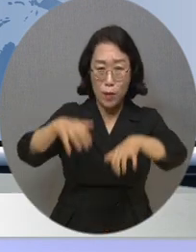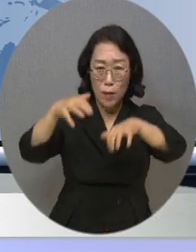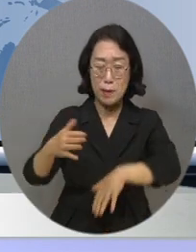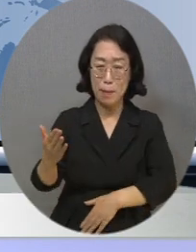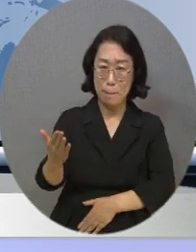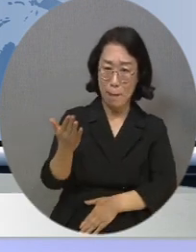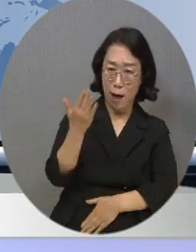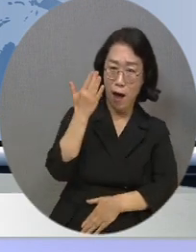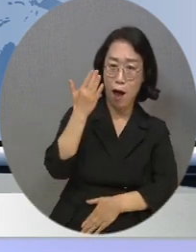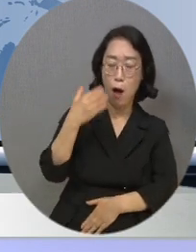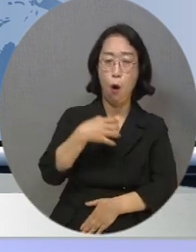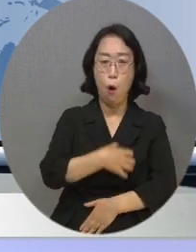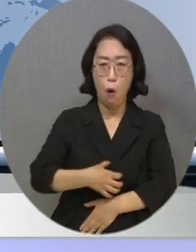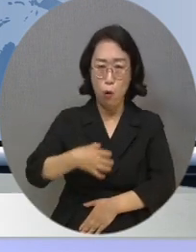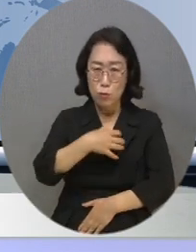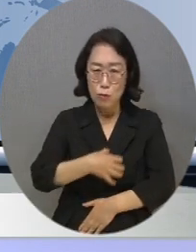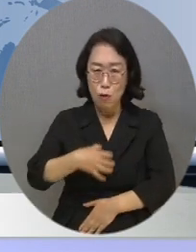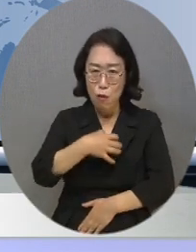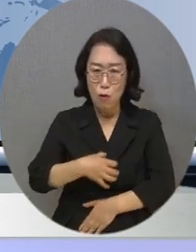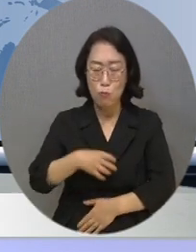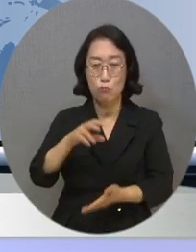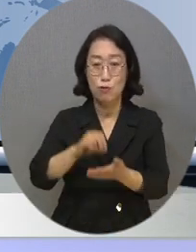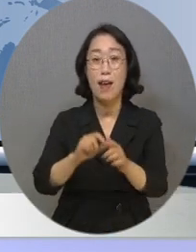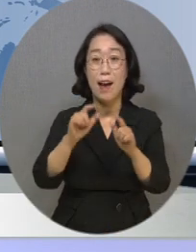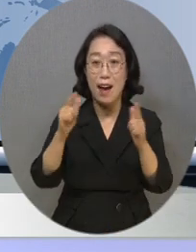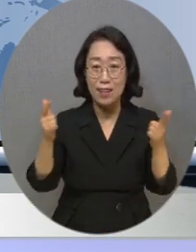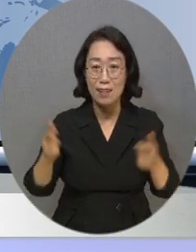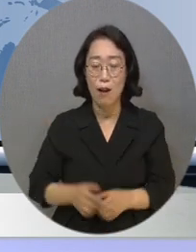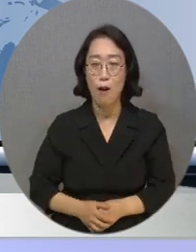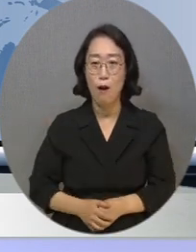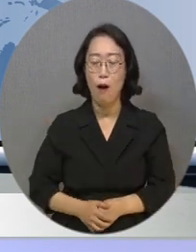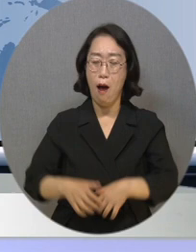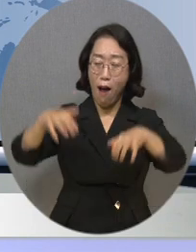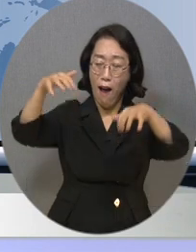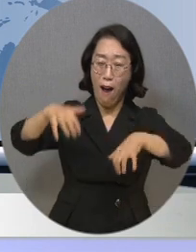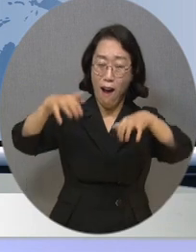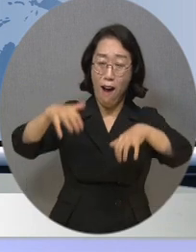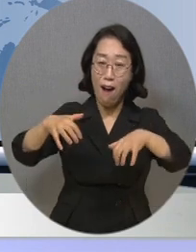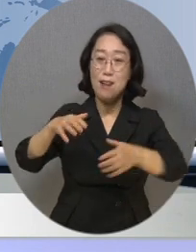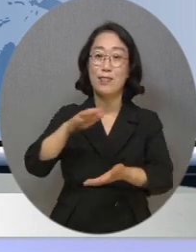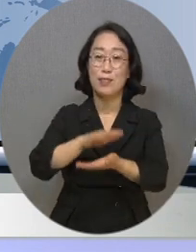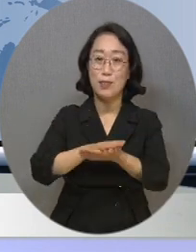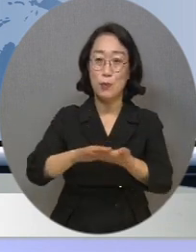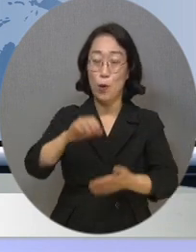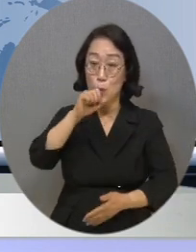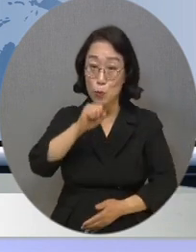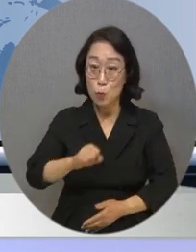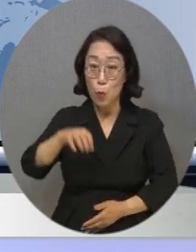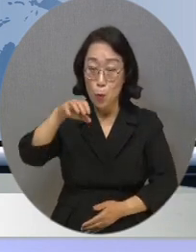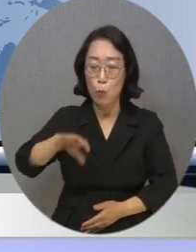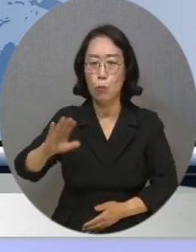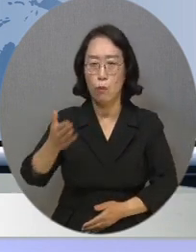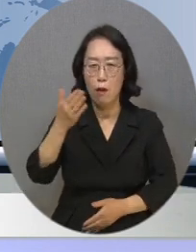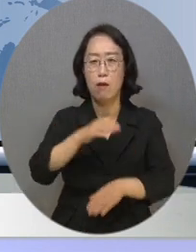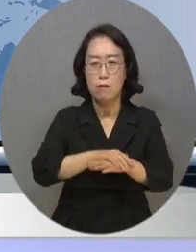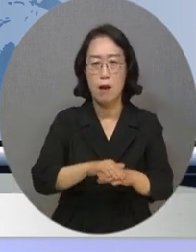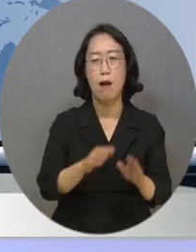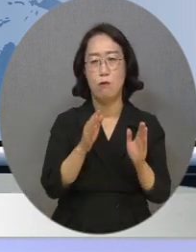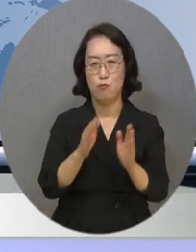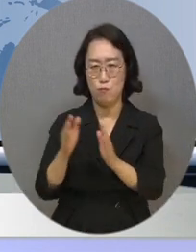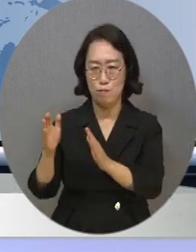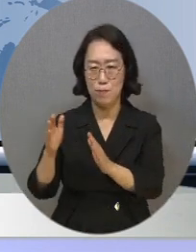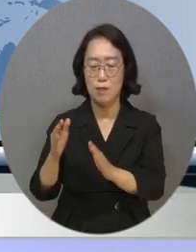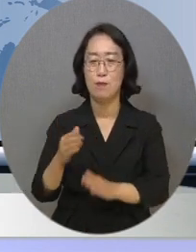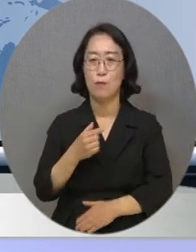장마가 걱정과 시름을 불러오는 현 문제가 아니라 강렬한 햇볕에 마른 땅을 적셔줄 고마운 선물이 될 수 있길